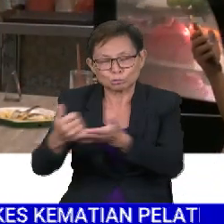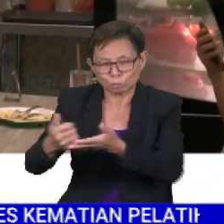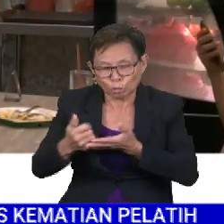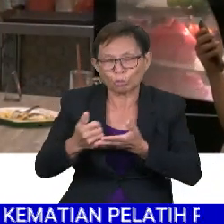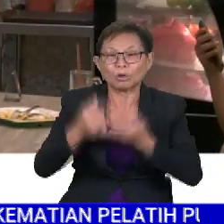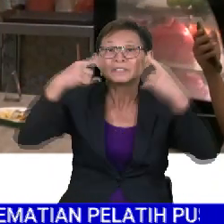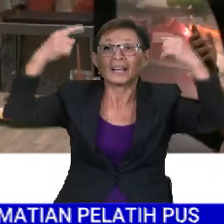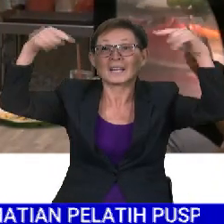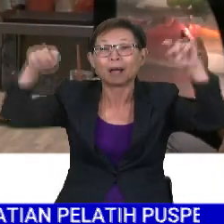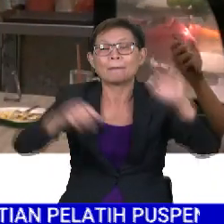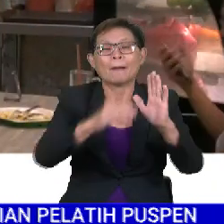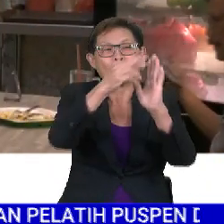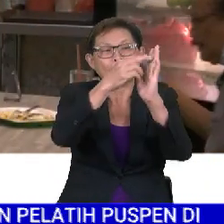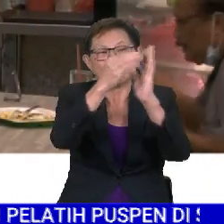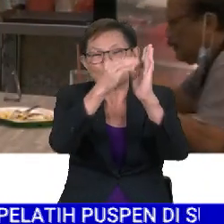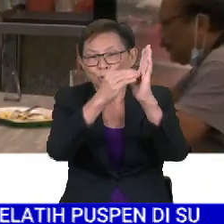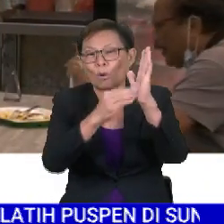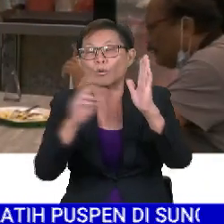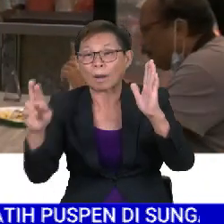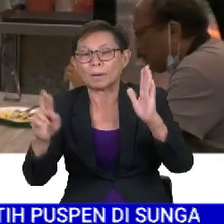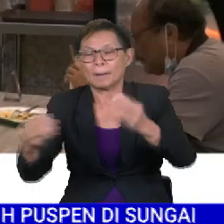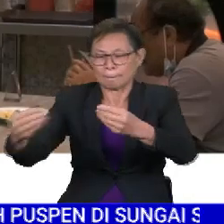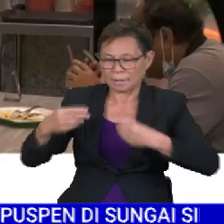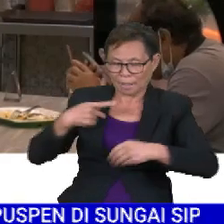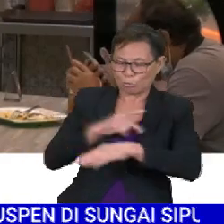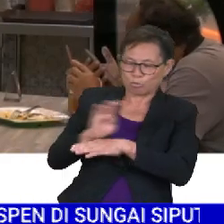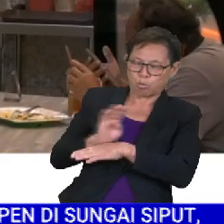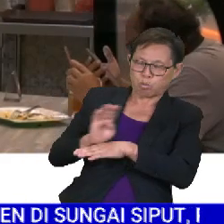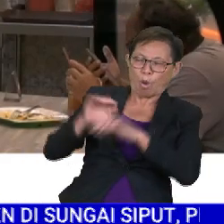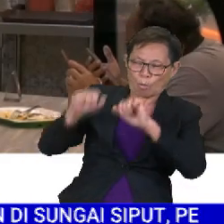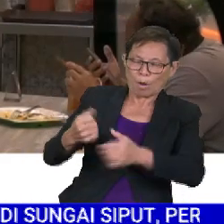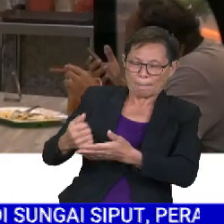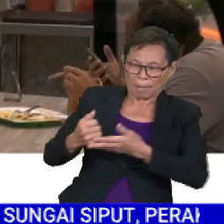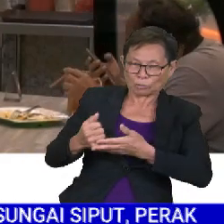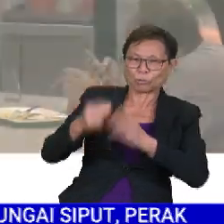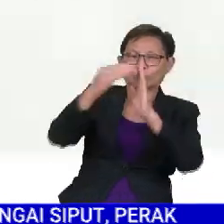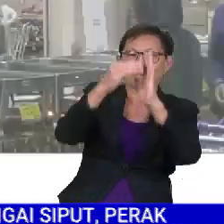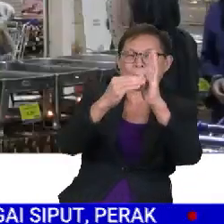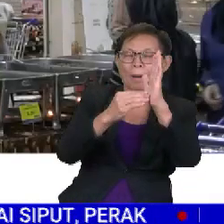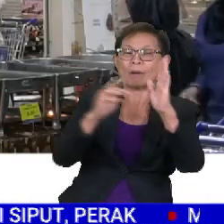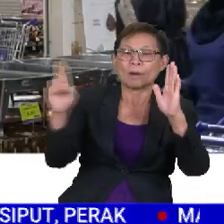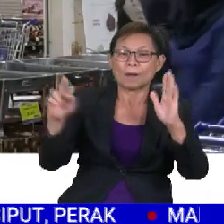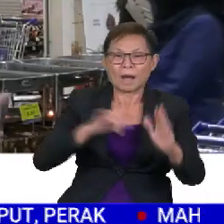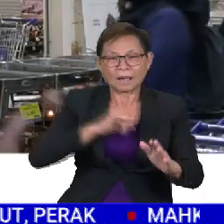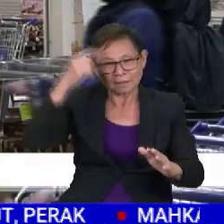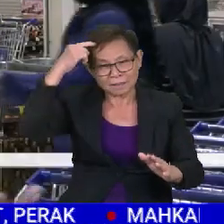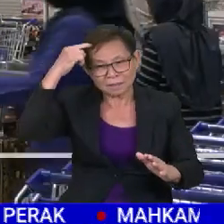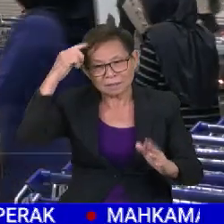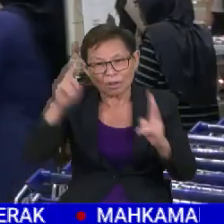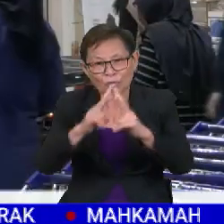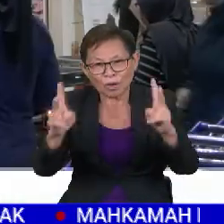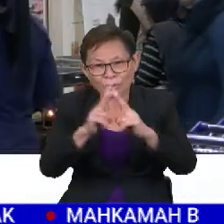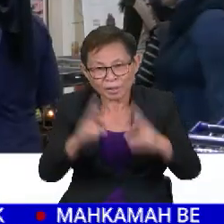Menu Rahmah ini seperti memberi kami satu penyangan yang boleh membantu Menu Rahmah ini. I think this is very